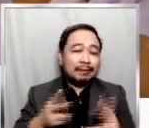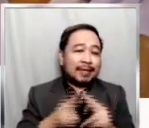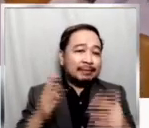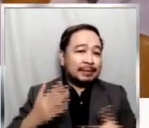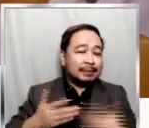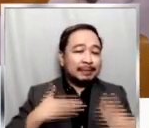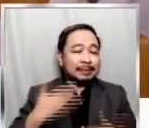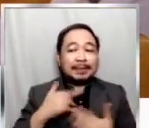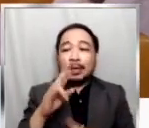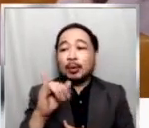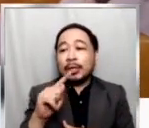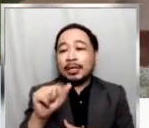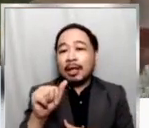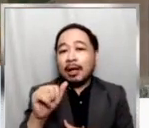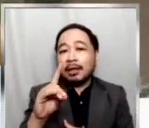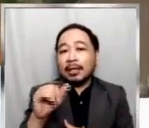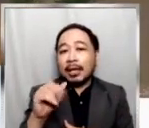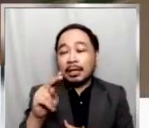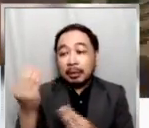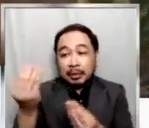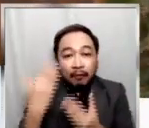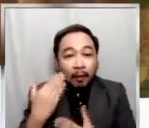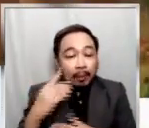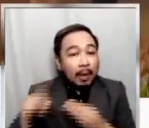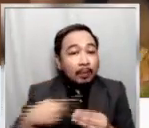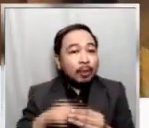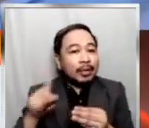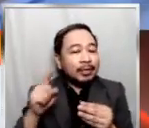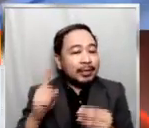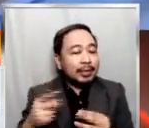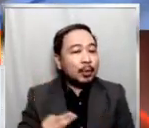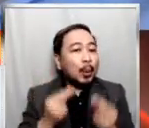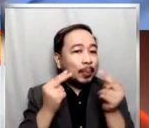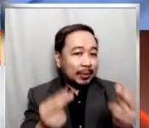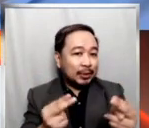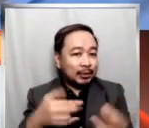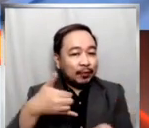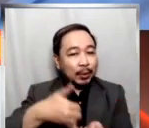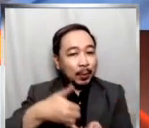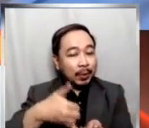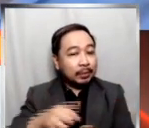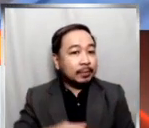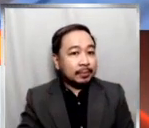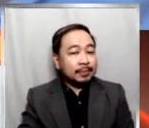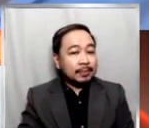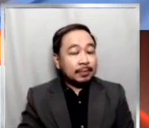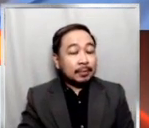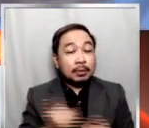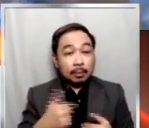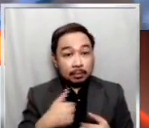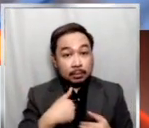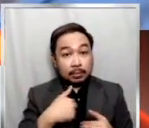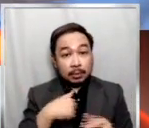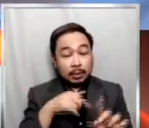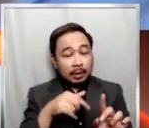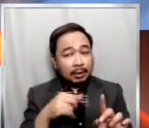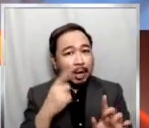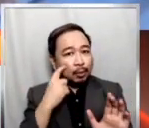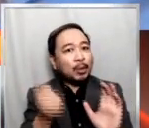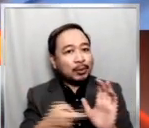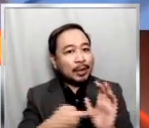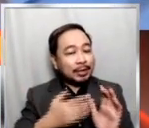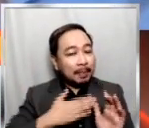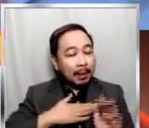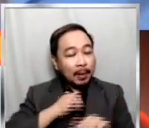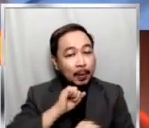malaman ang magandang balita patungkol sa kanyang nominasyon. The fact na napansin ako, na-appreciate nila yung trabaho ko